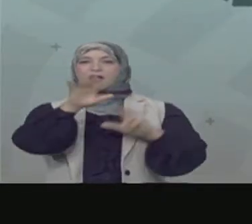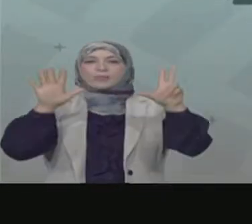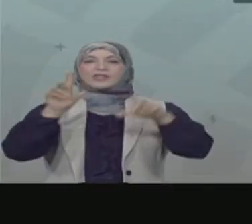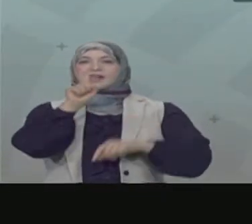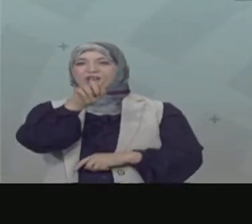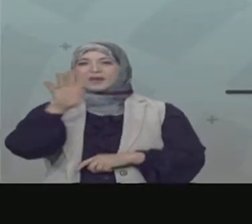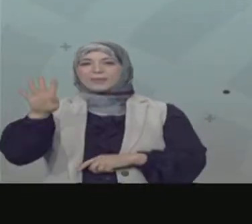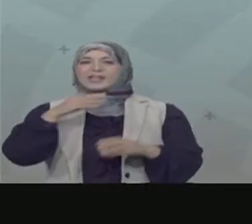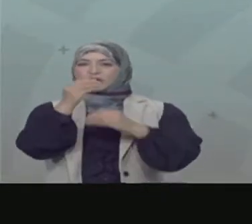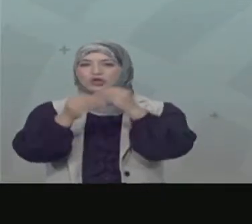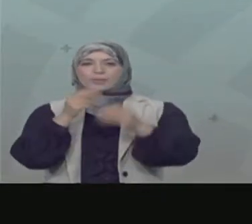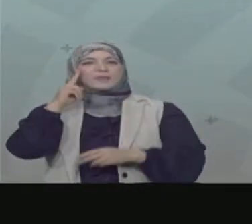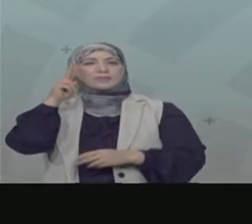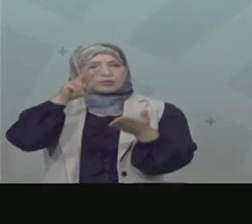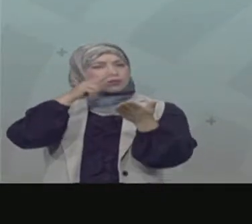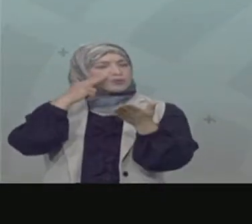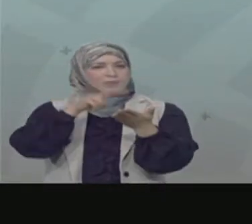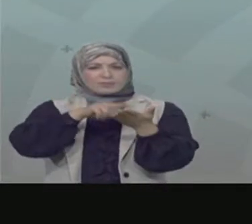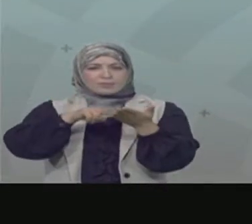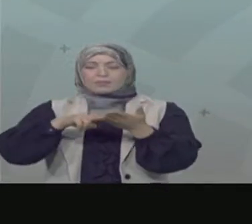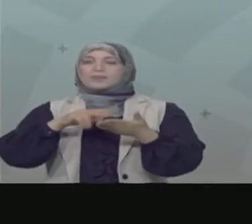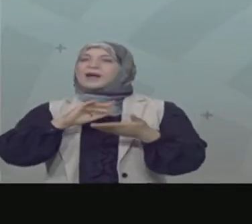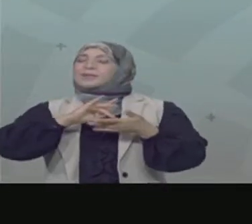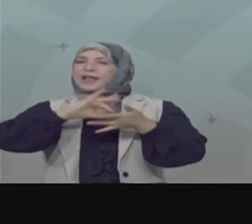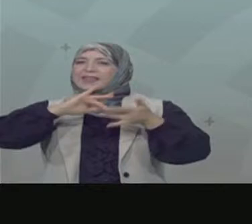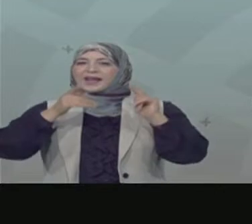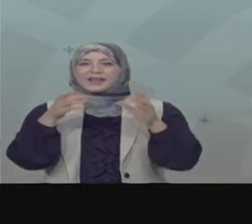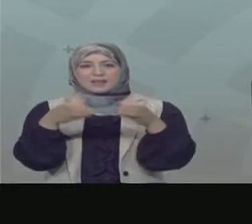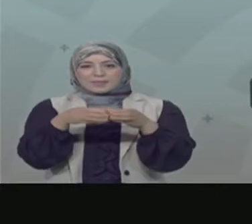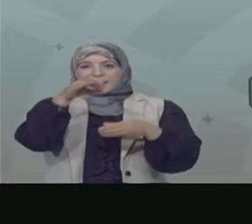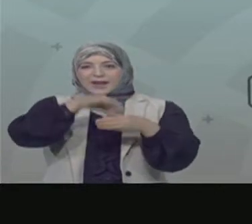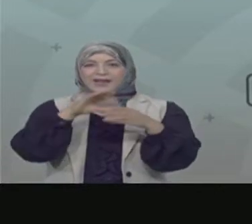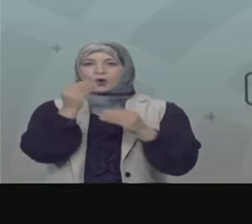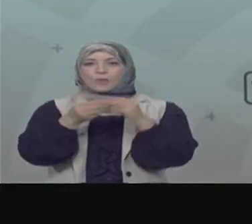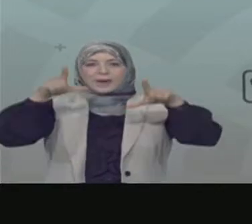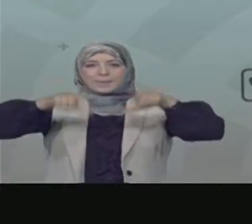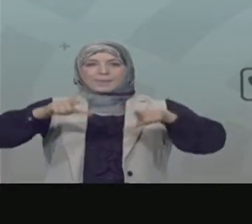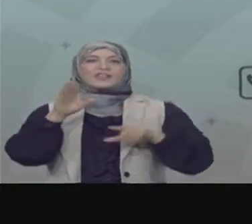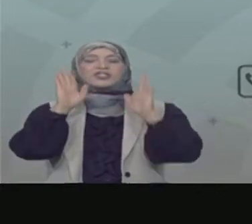يمكنك الاتصال ب 18 14 او زياره موقع